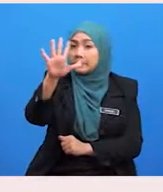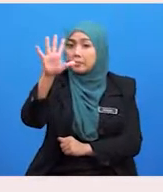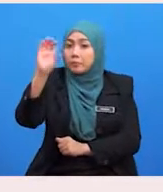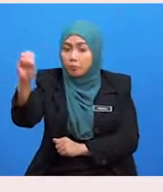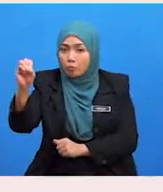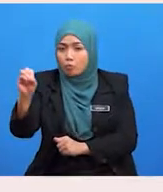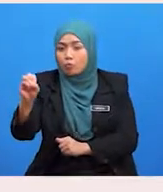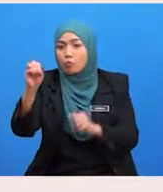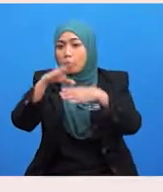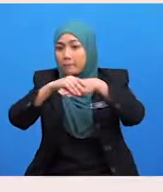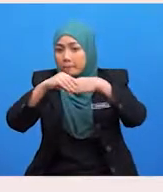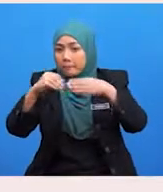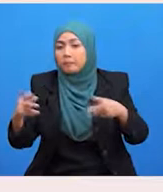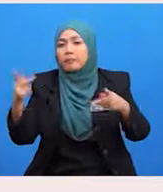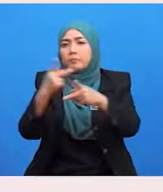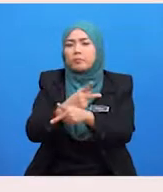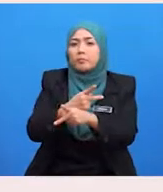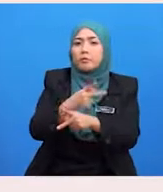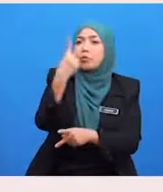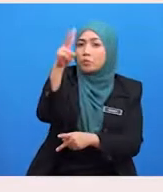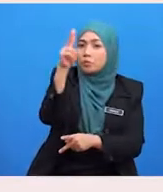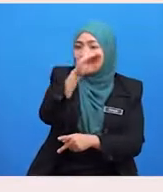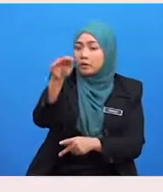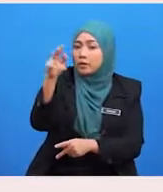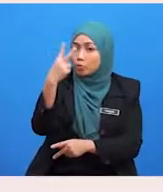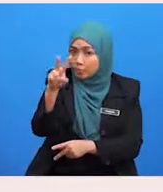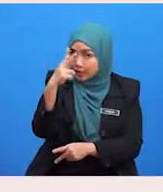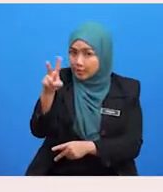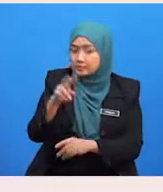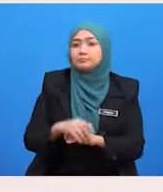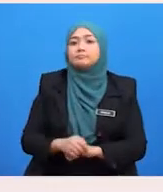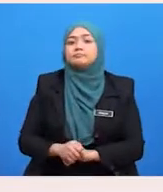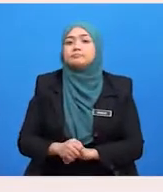RM64,350 darab tempoh masa 12/12. Jawapannya